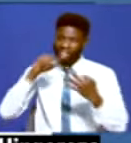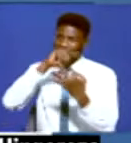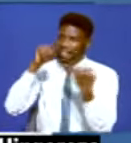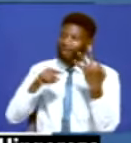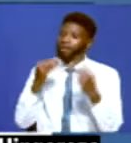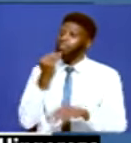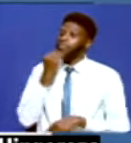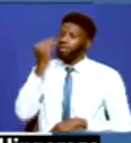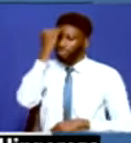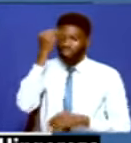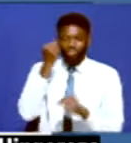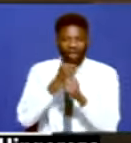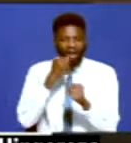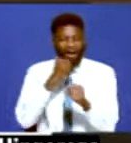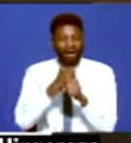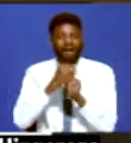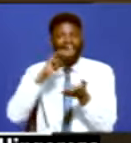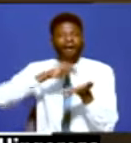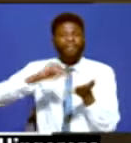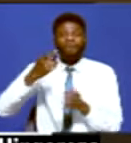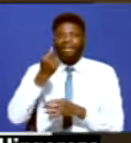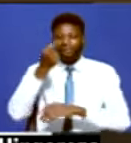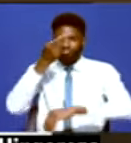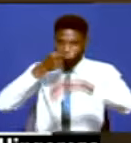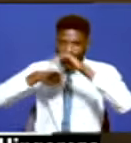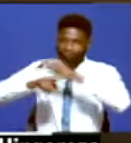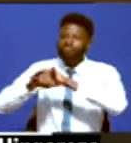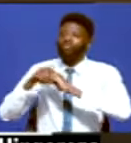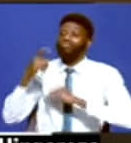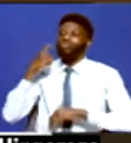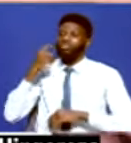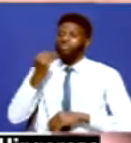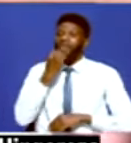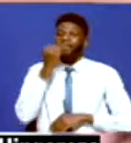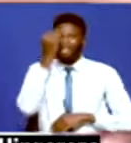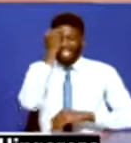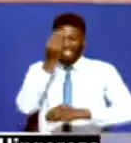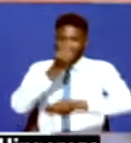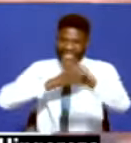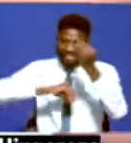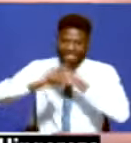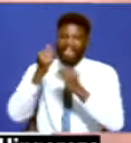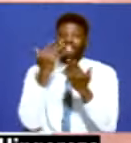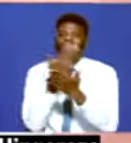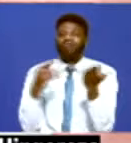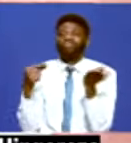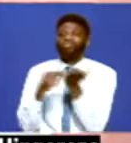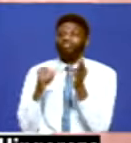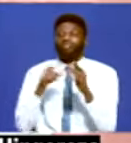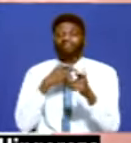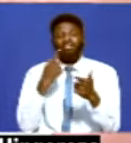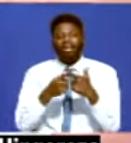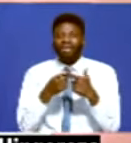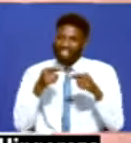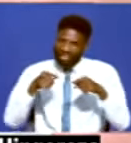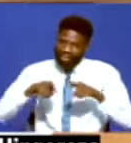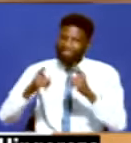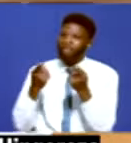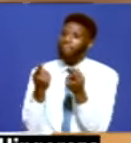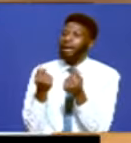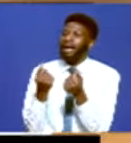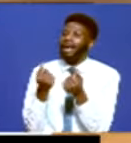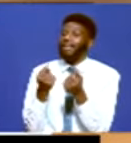na kuenda katika maduka ya biashara wakihadaa kuuza kadi za simu na bidhaa nyingine kabla ya kuwaibia fedha kimtandao wahudumu wa maduka